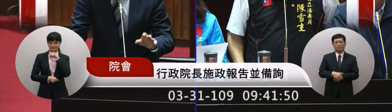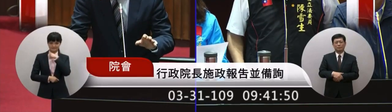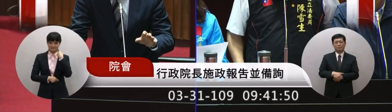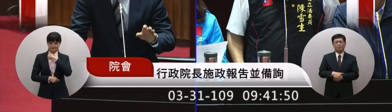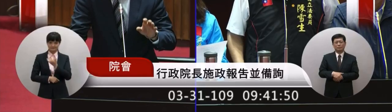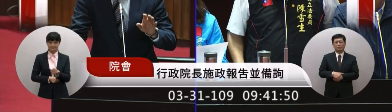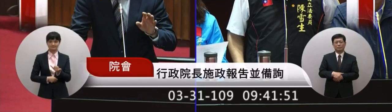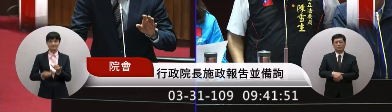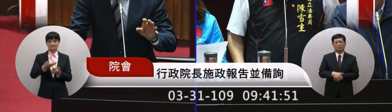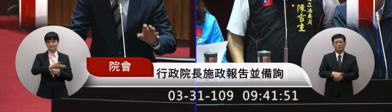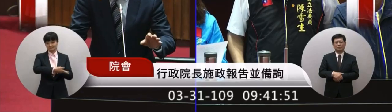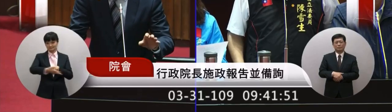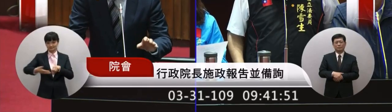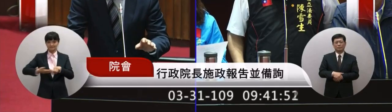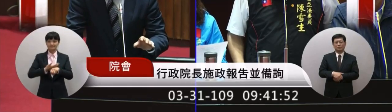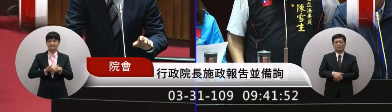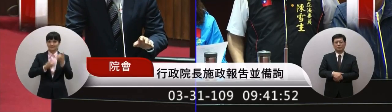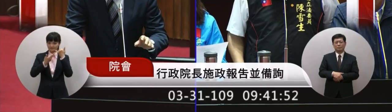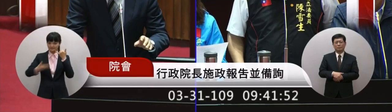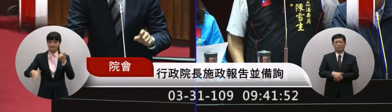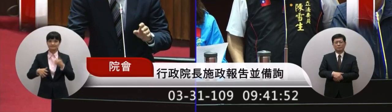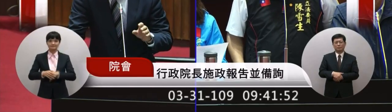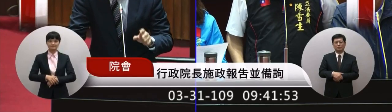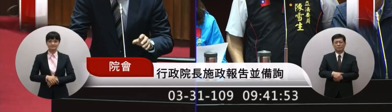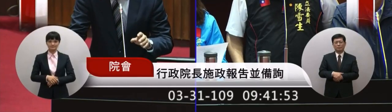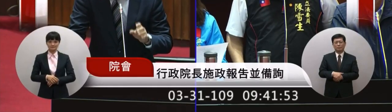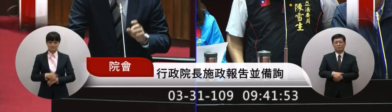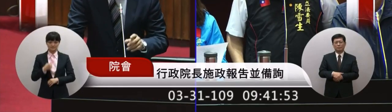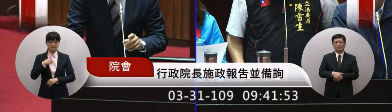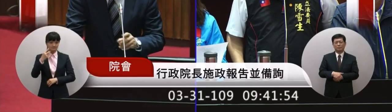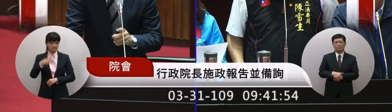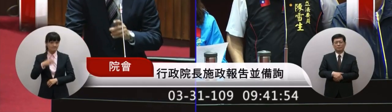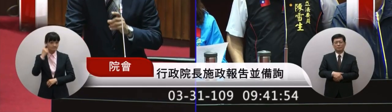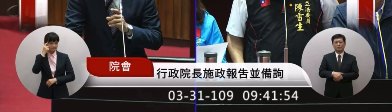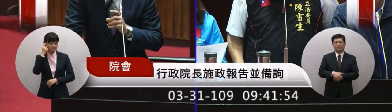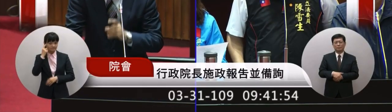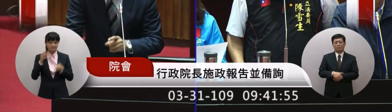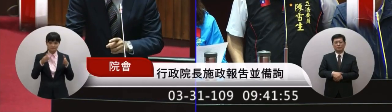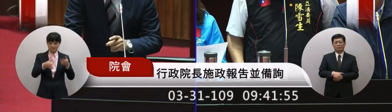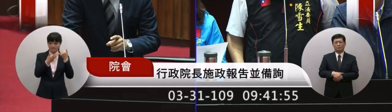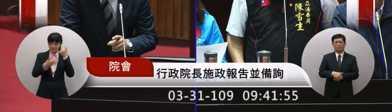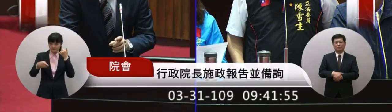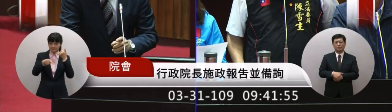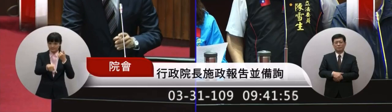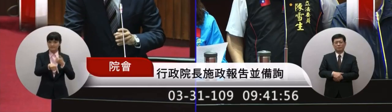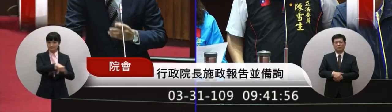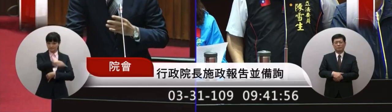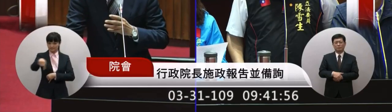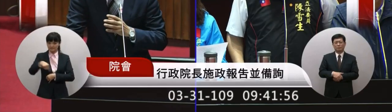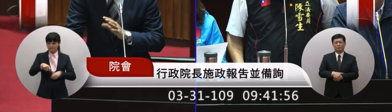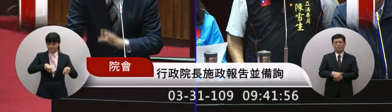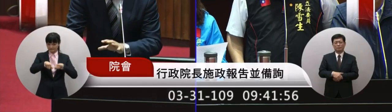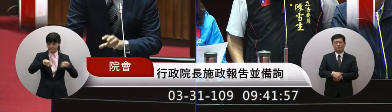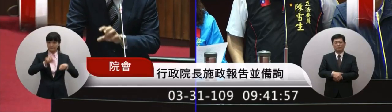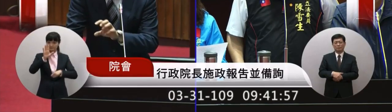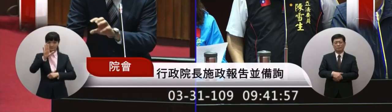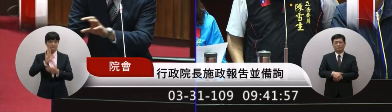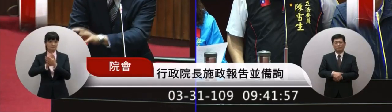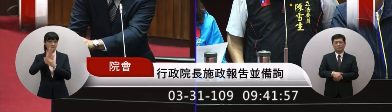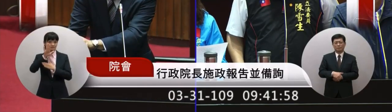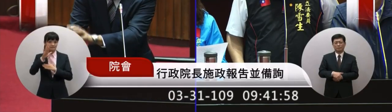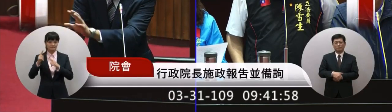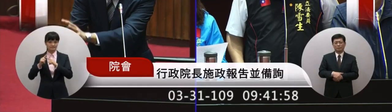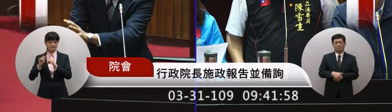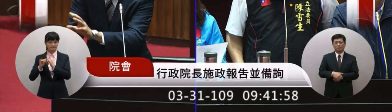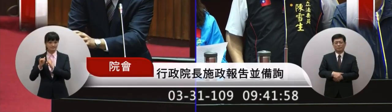展一个叫做海上的牧场。那未来的人类里面的粮食里面，我们